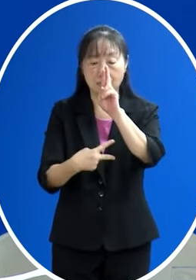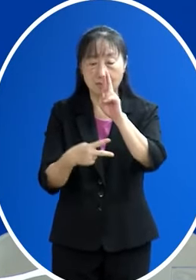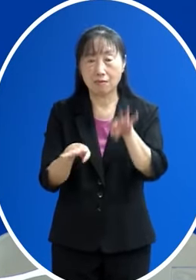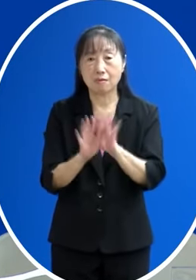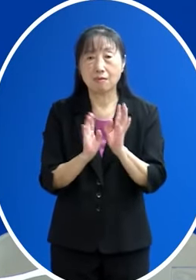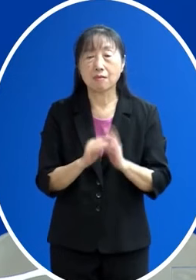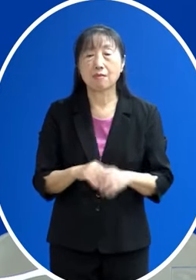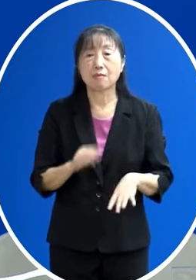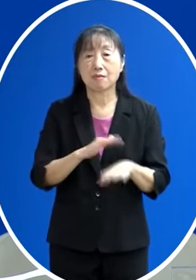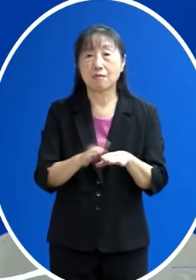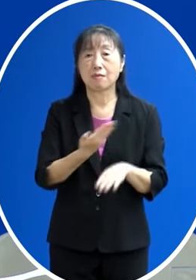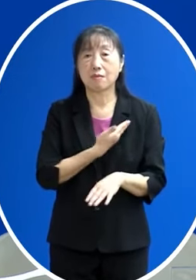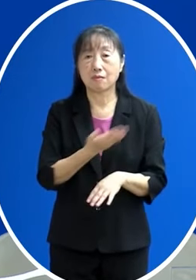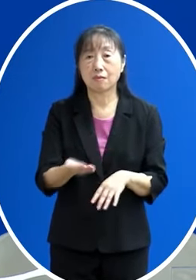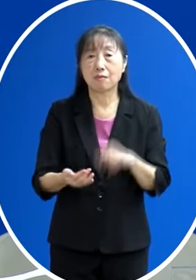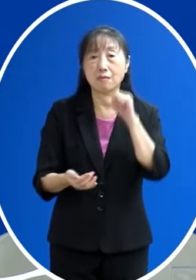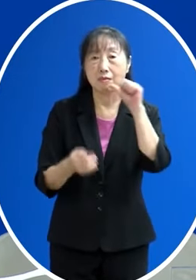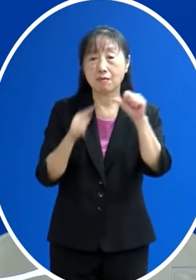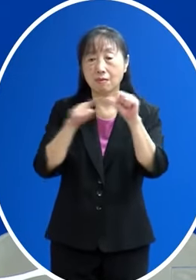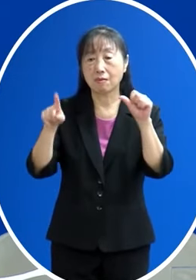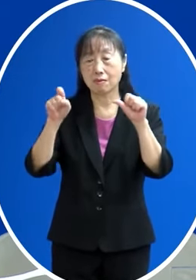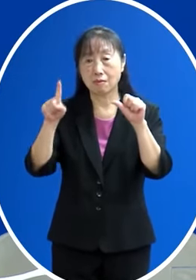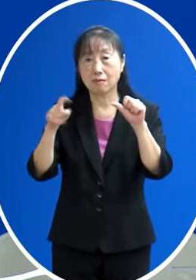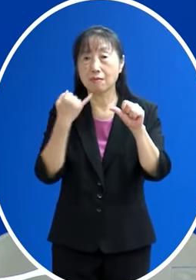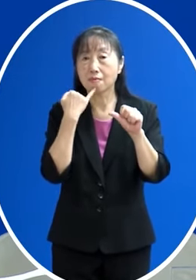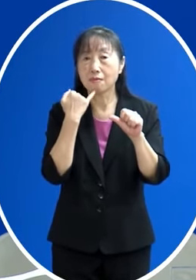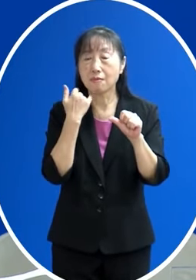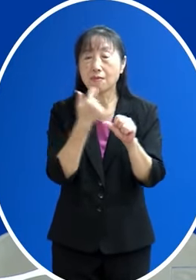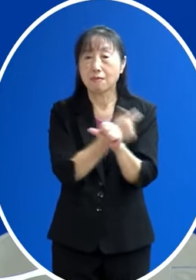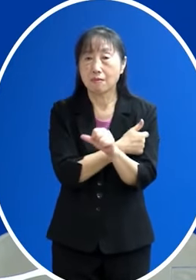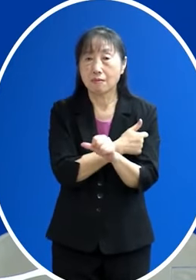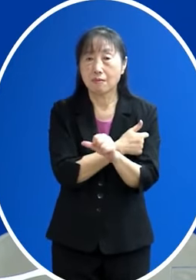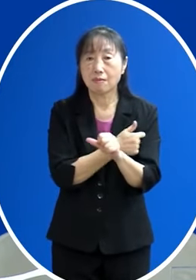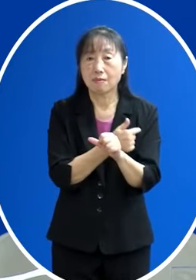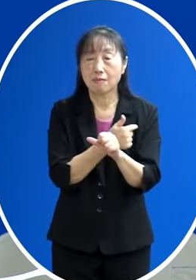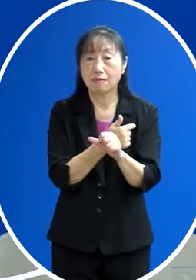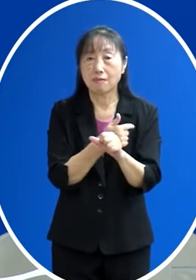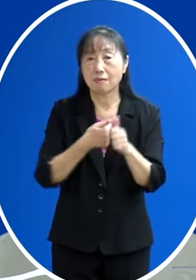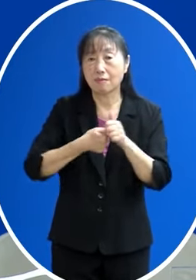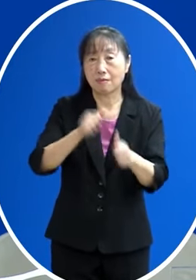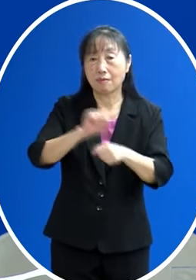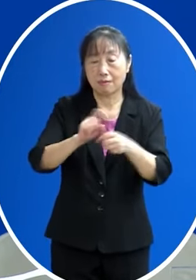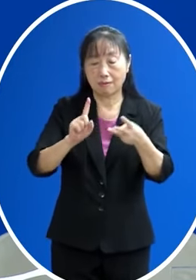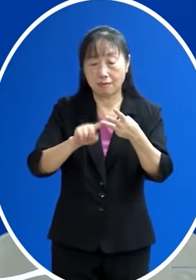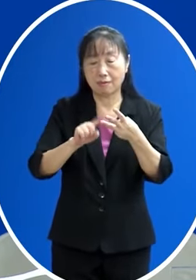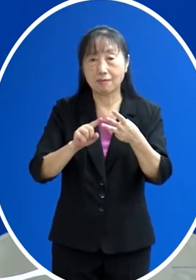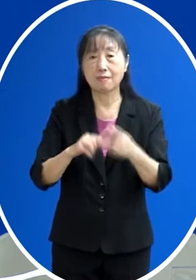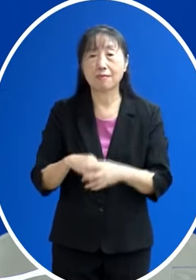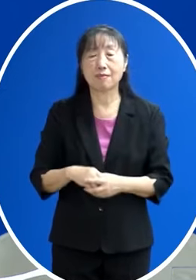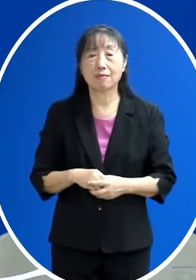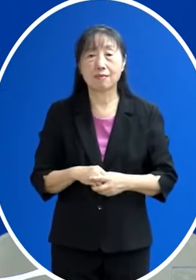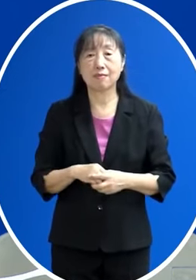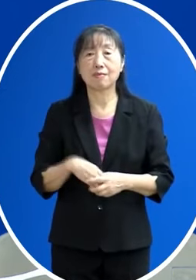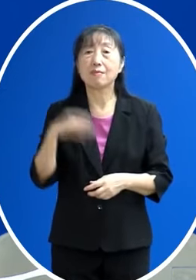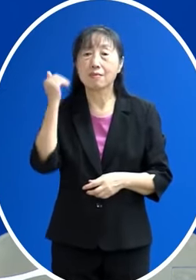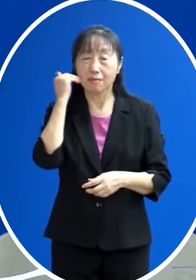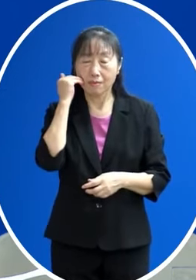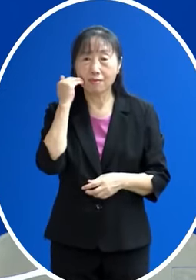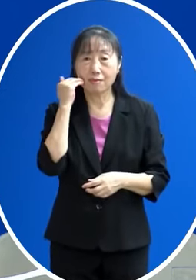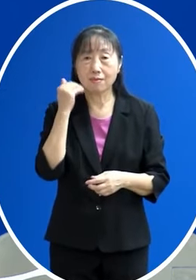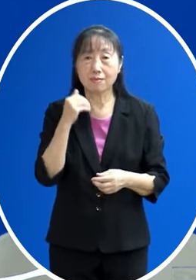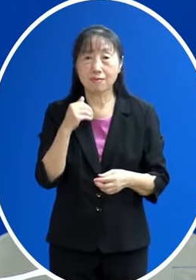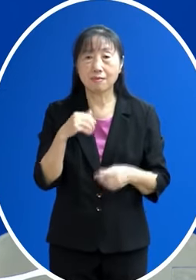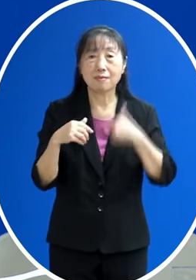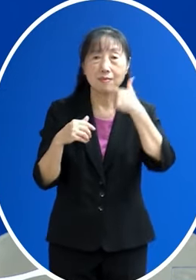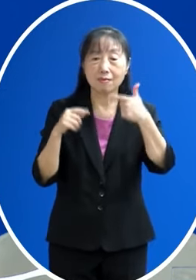户外口罩松绑，会议最后达成共识，王必胜下午正式宣布将于12月1日起开放全